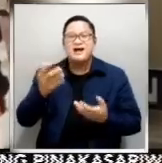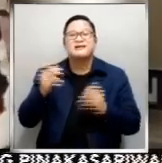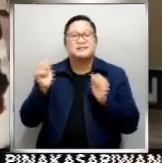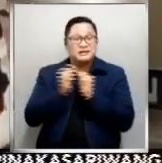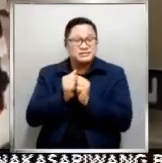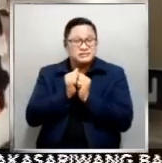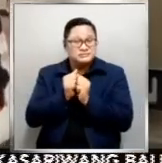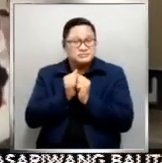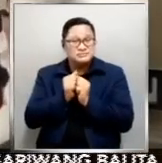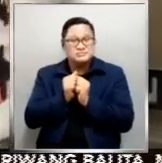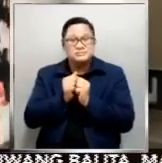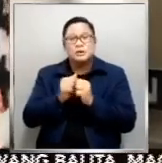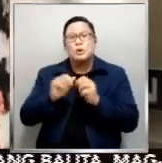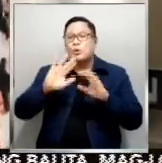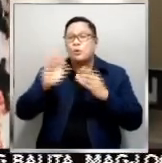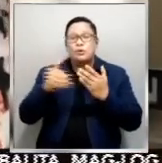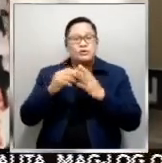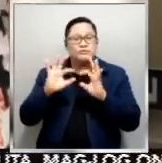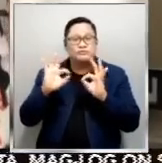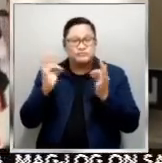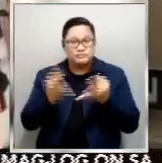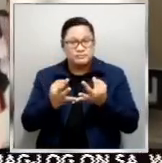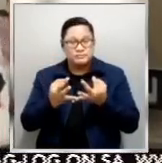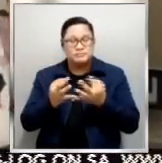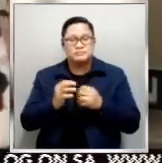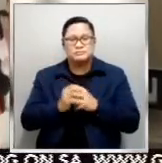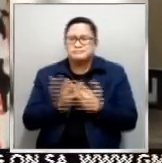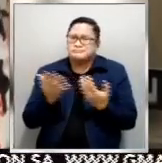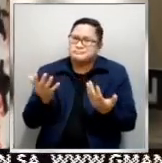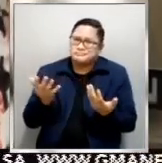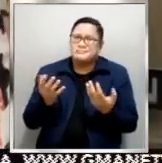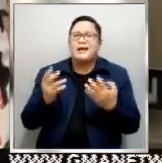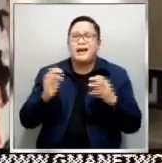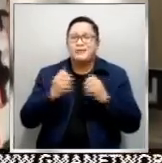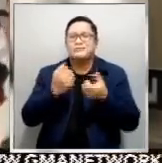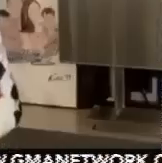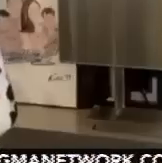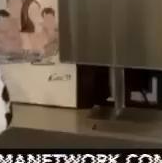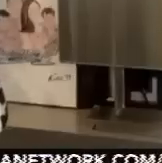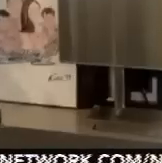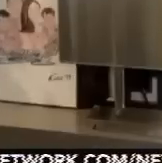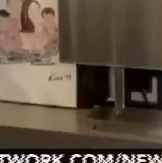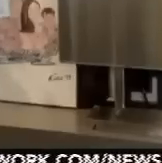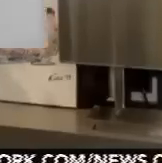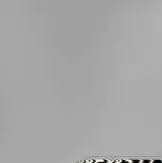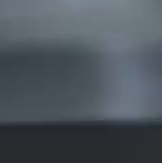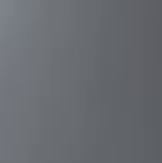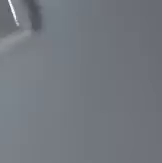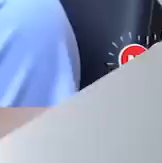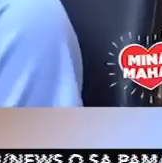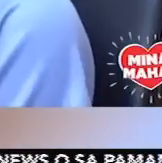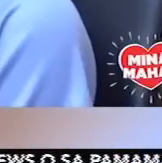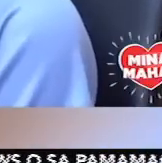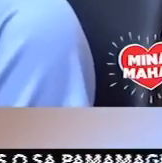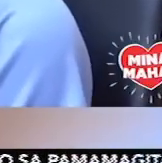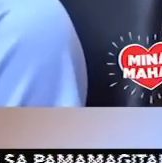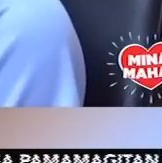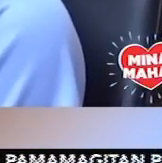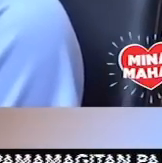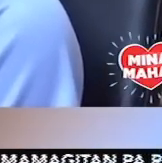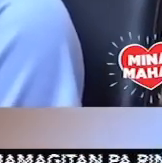kanyang buong pamilya. Paano kaya na-survive ni Mina? Yan ang chika ni Katatibayan.